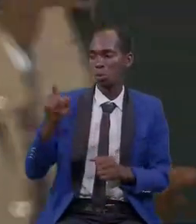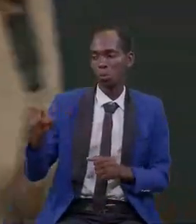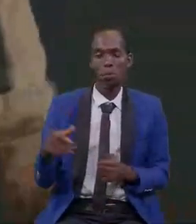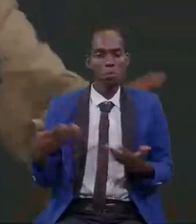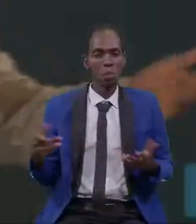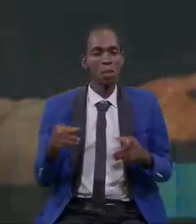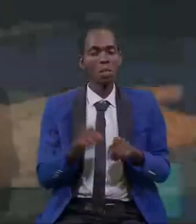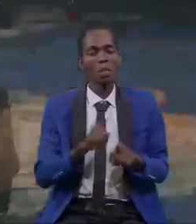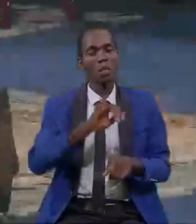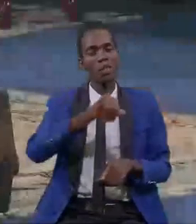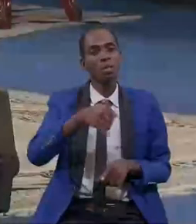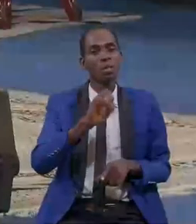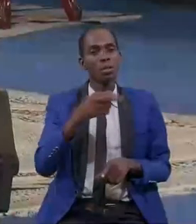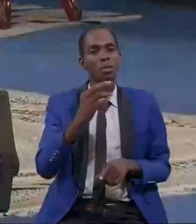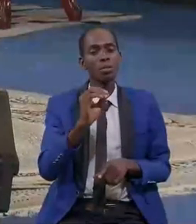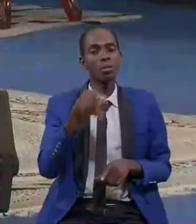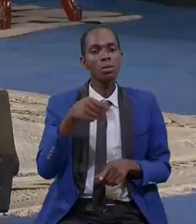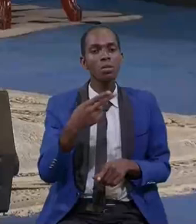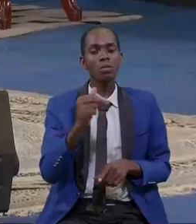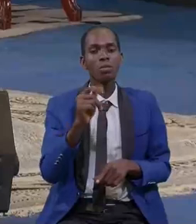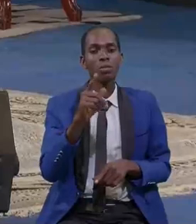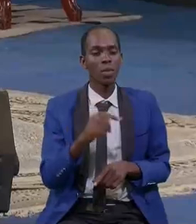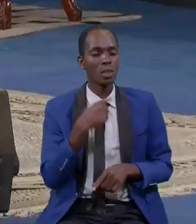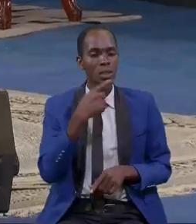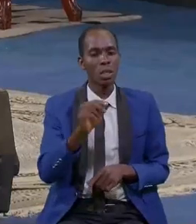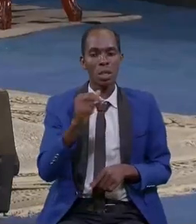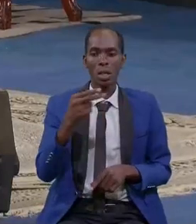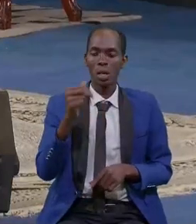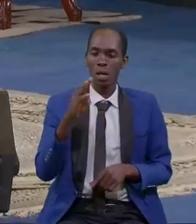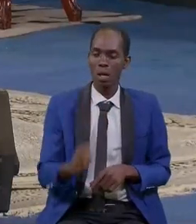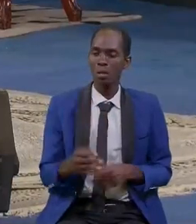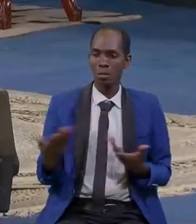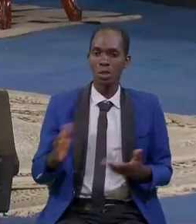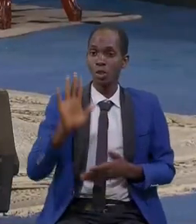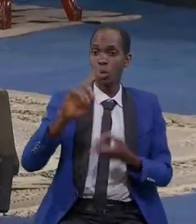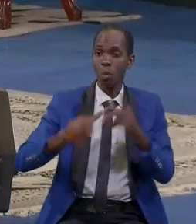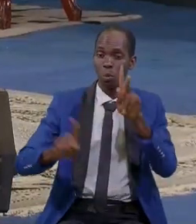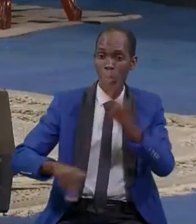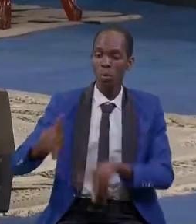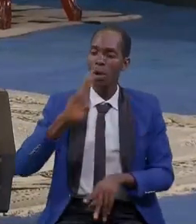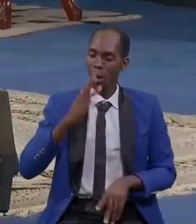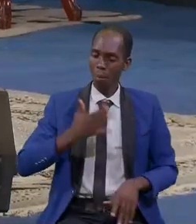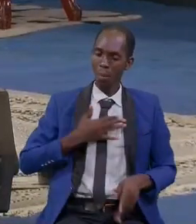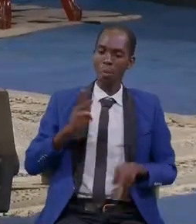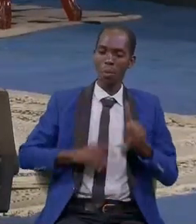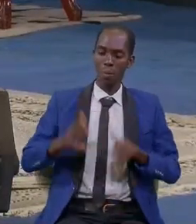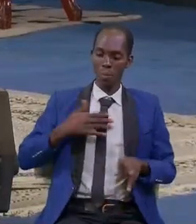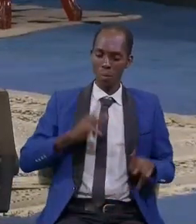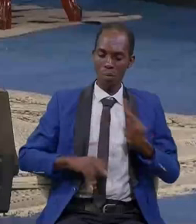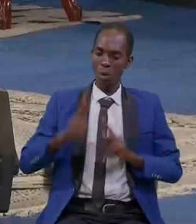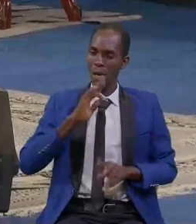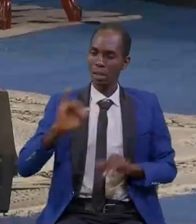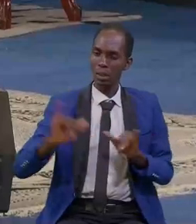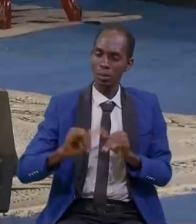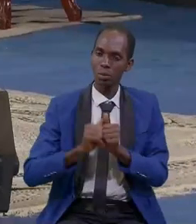Comme Josaphat qui disait à Achab, oh, mon peuple est comme ton peuple. Et ton peuple est comme mon peuple. Ils ne